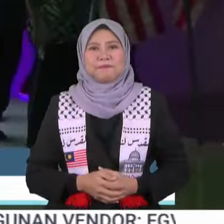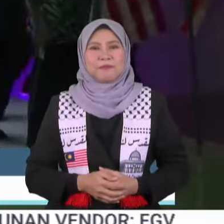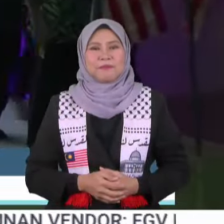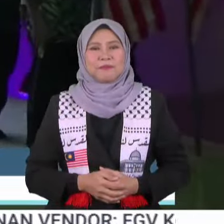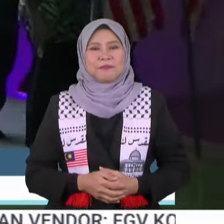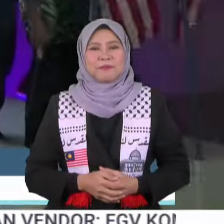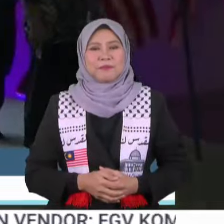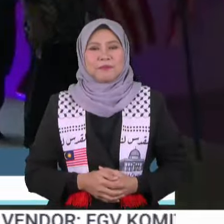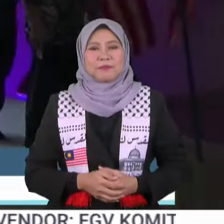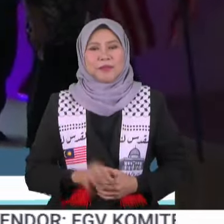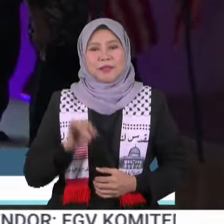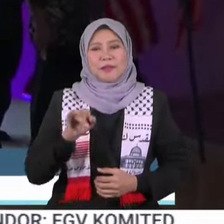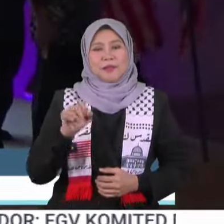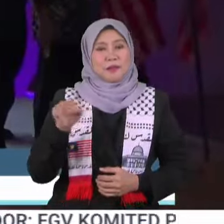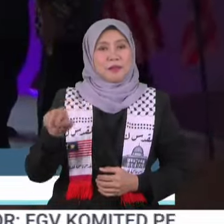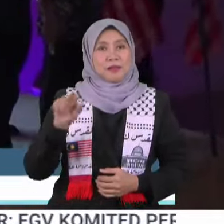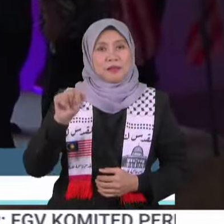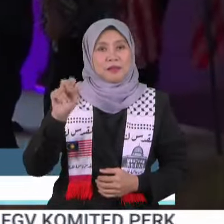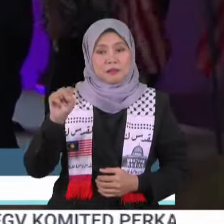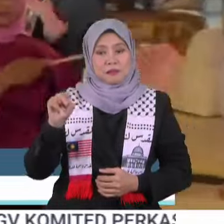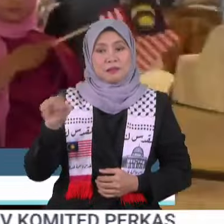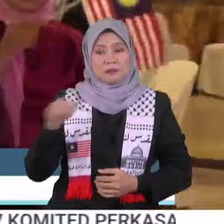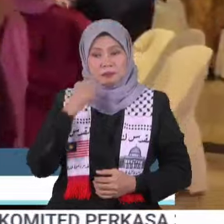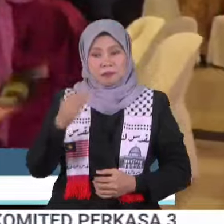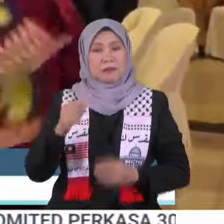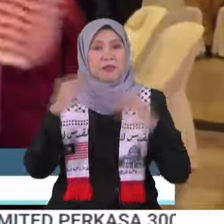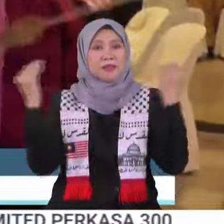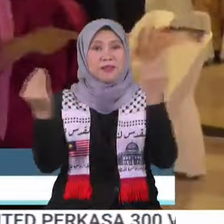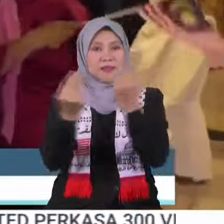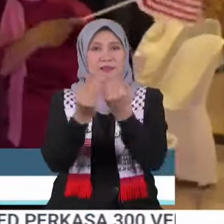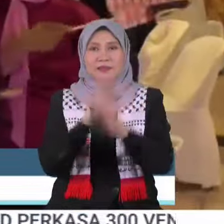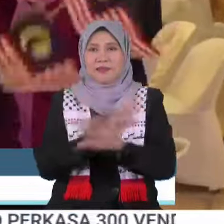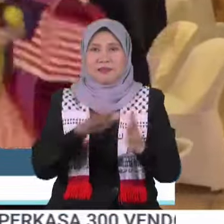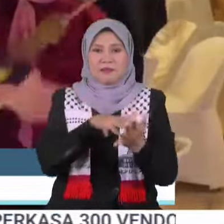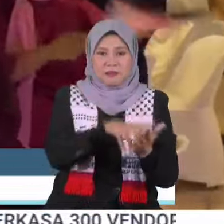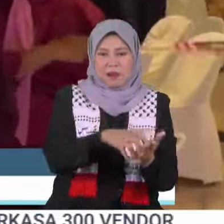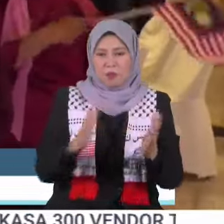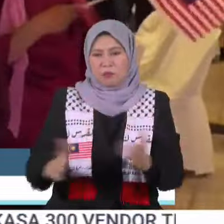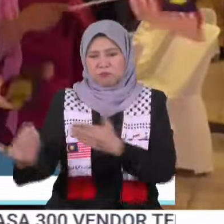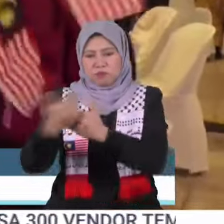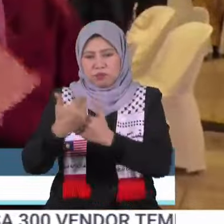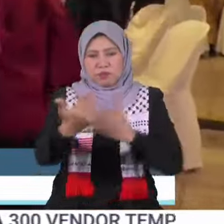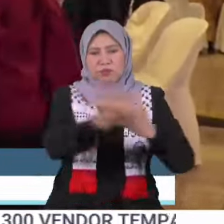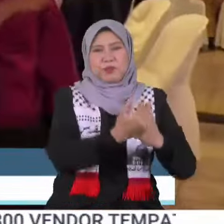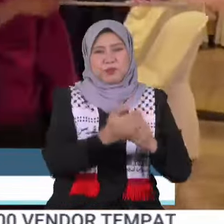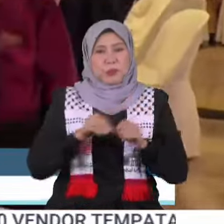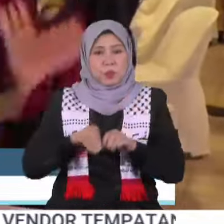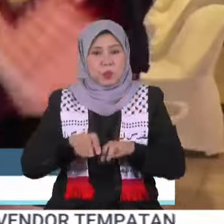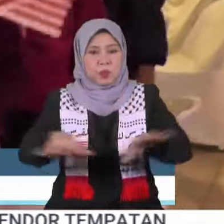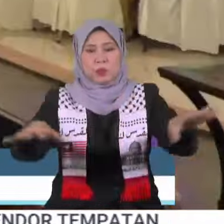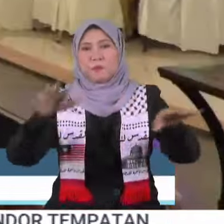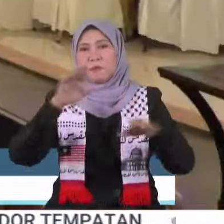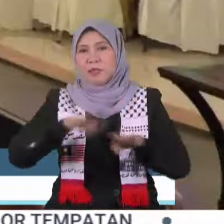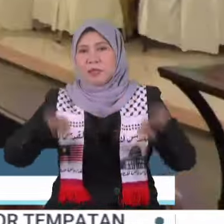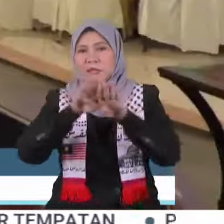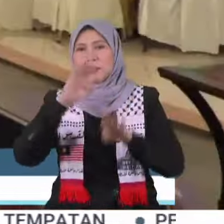Menurut Adun Indra Kayangan Gan Ailing, masyarakat juga tidak perlu goyah dengan ancaman-ancaman yang mendatang terutama sebaran berita palsu.